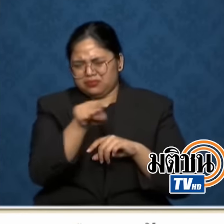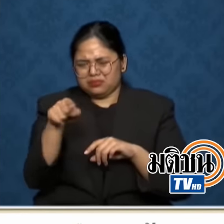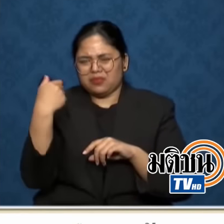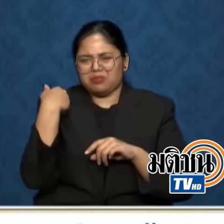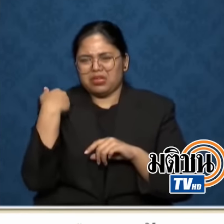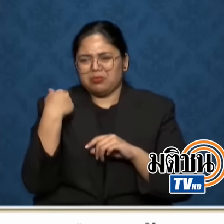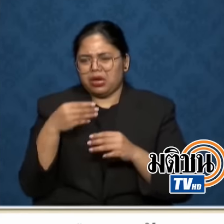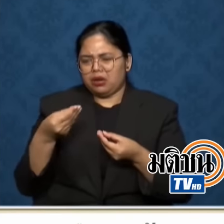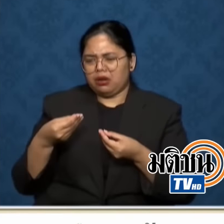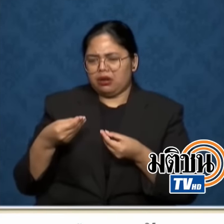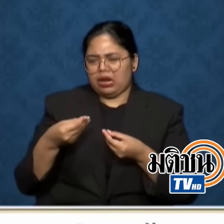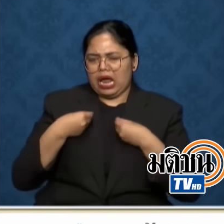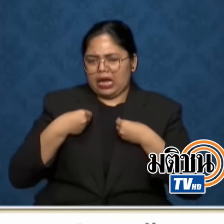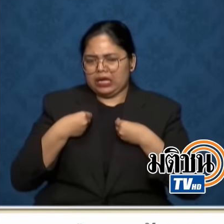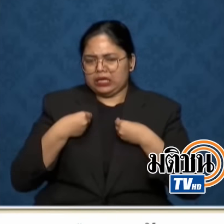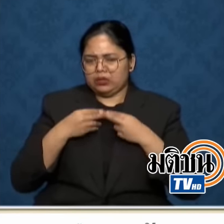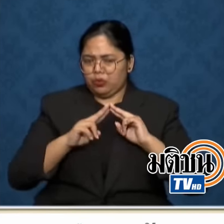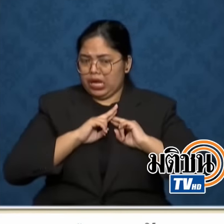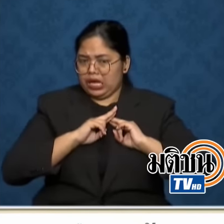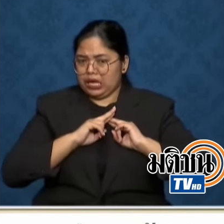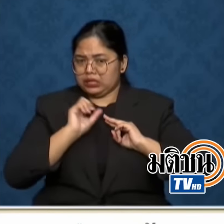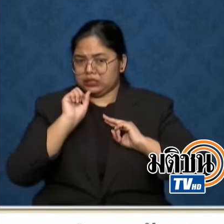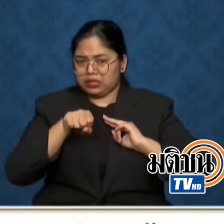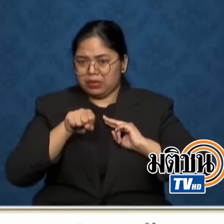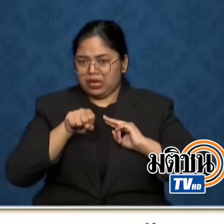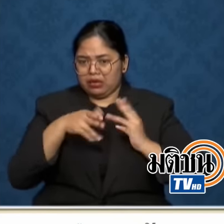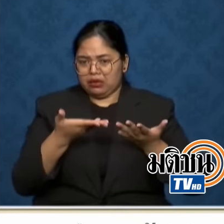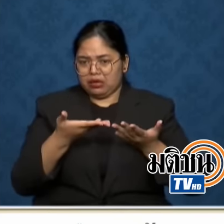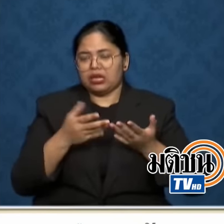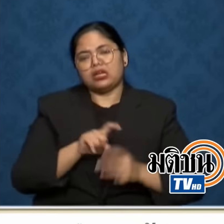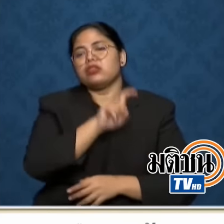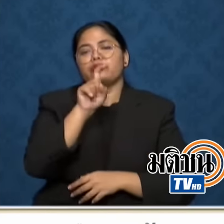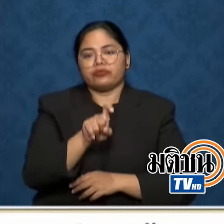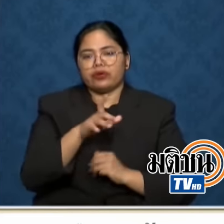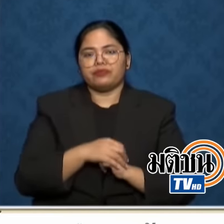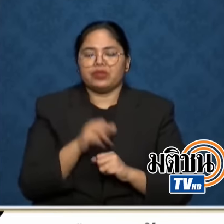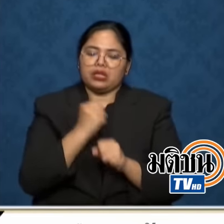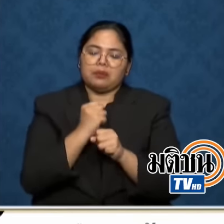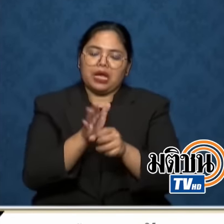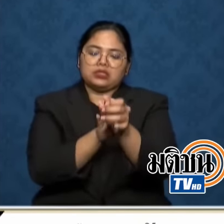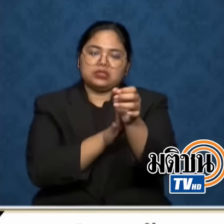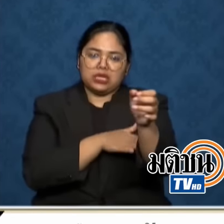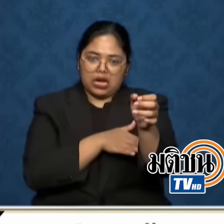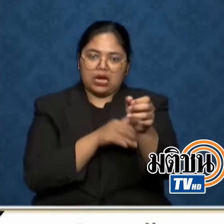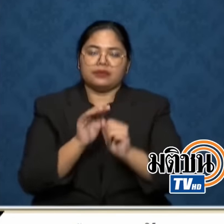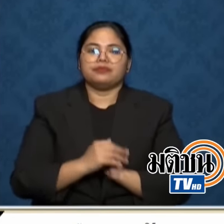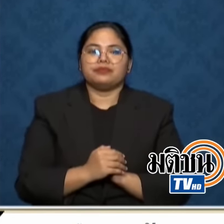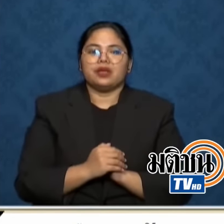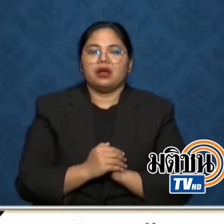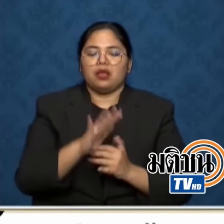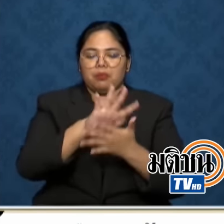ให้ตัวเองหรือเปล่านะครับพูดหรือเปล่าแล้วฟ้องไม่ได้นะครับการดำเนินงานที่ล่าช้าและแผนที่ตั้ง